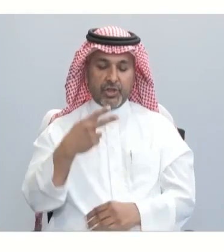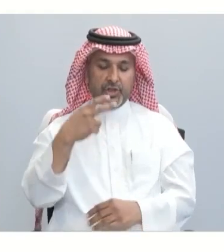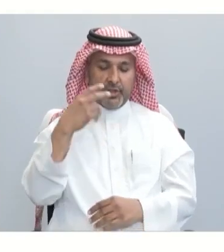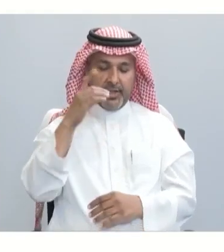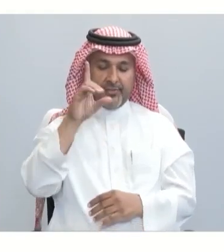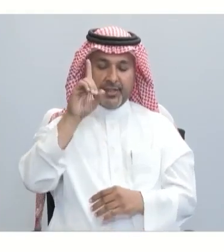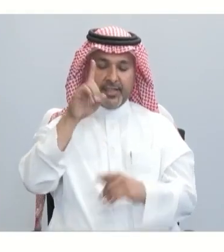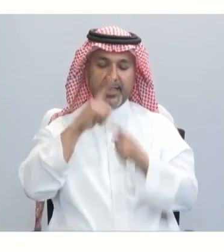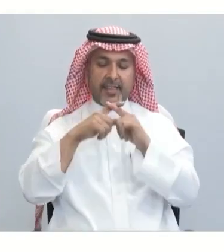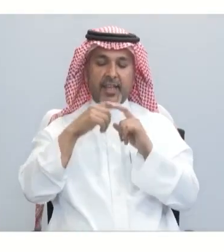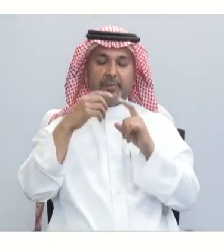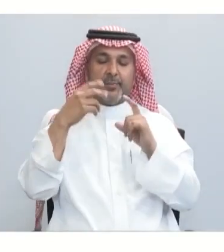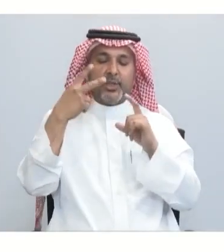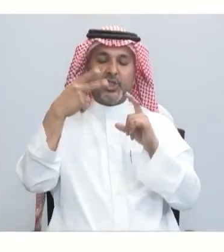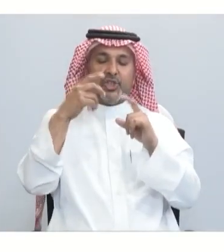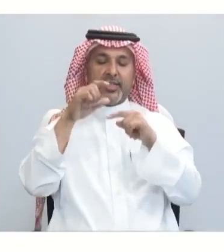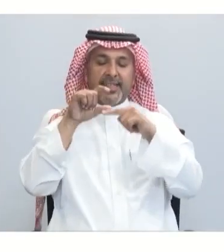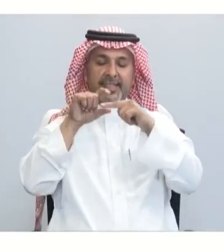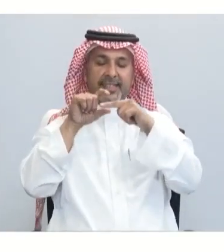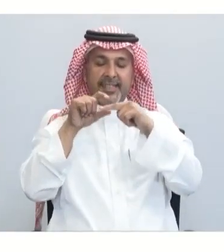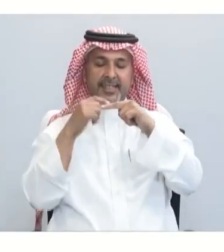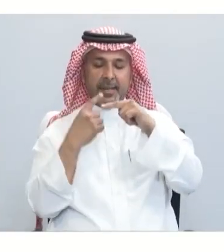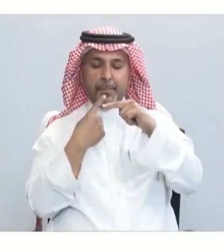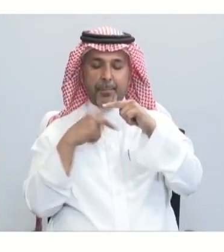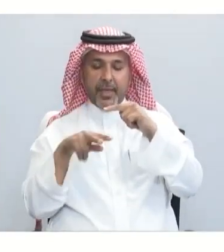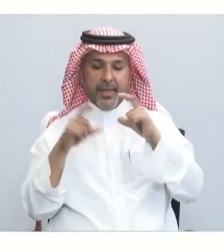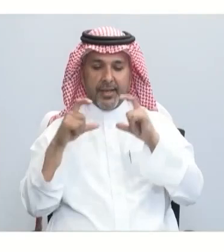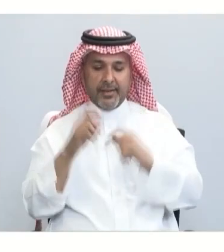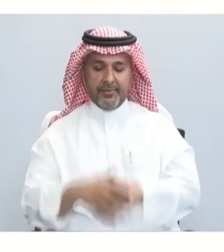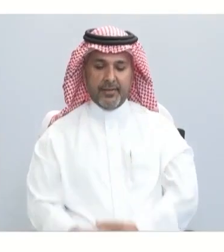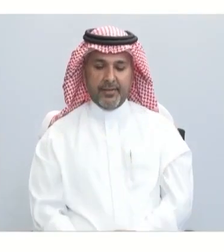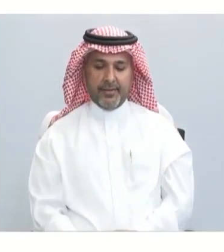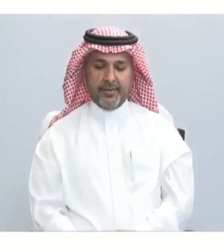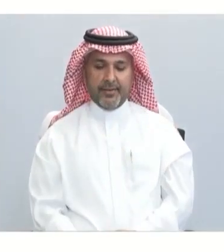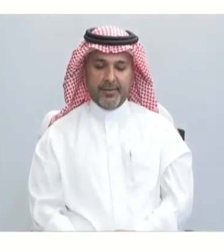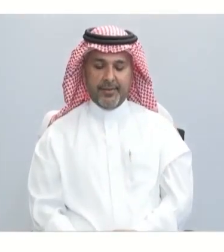100 هو راح يخصم راح نحن عفوا نخصم